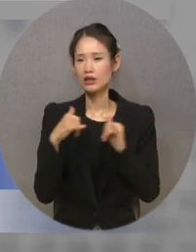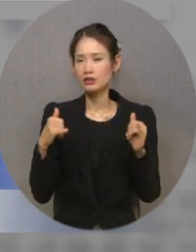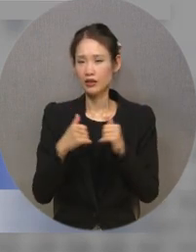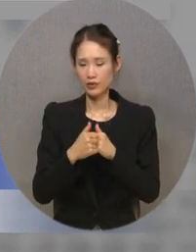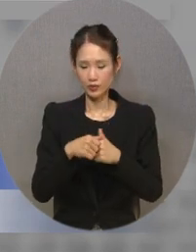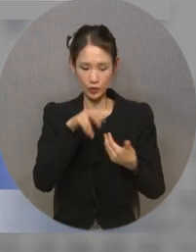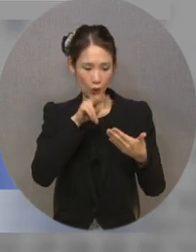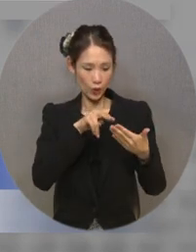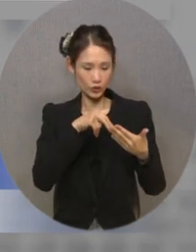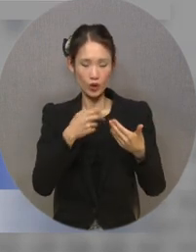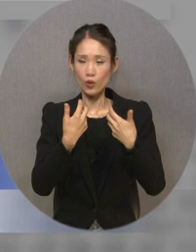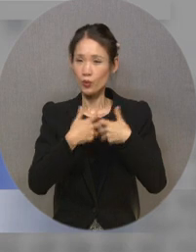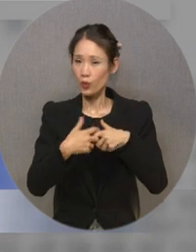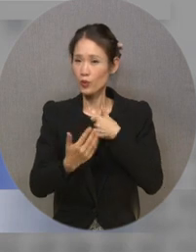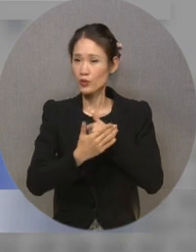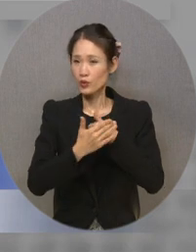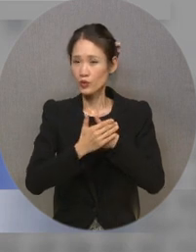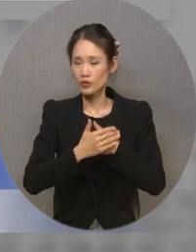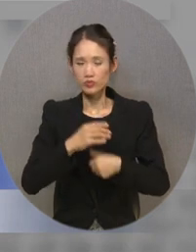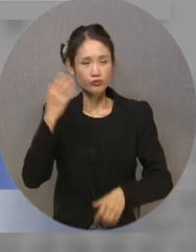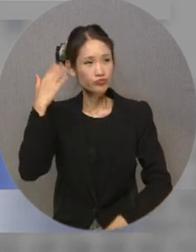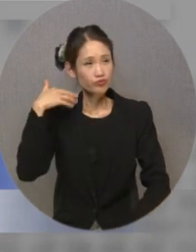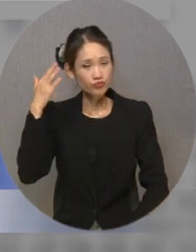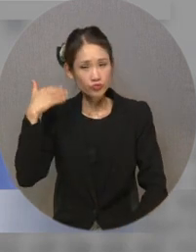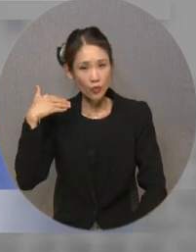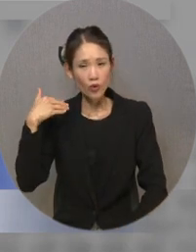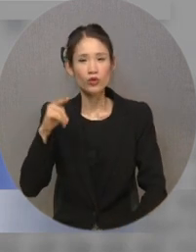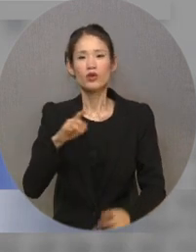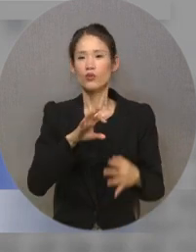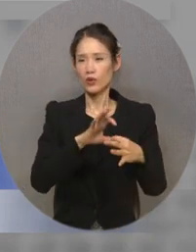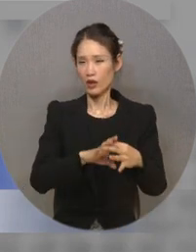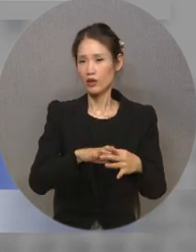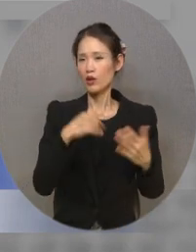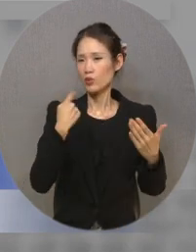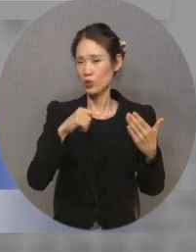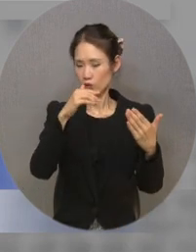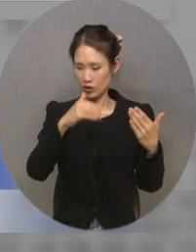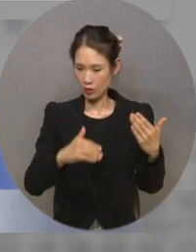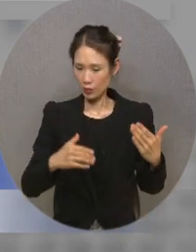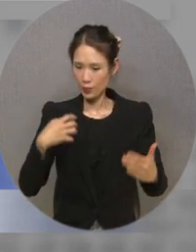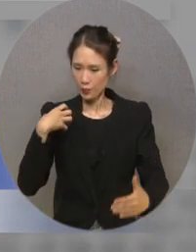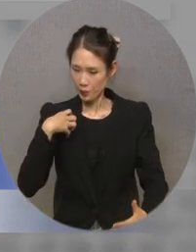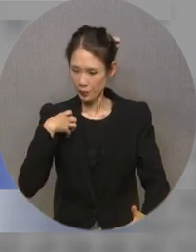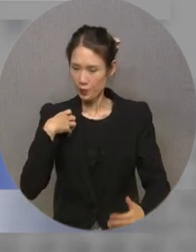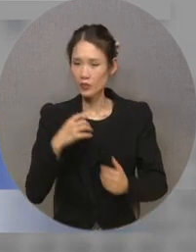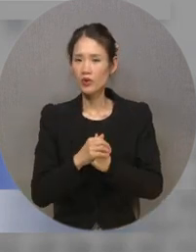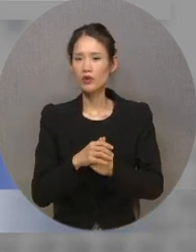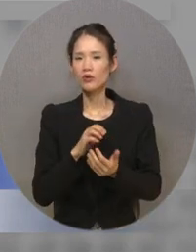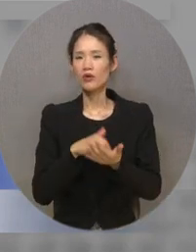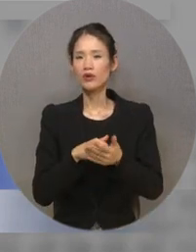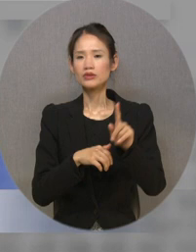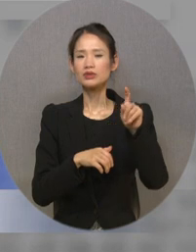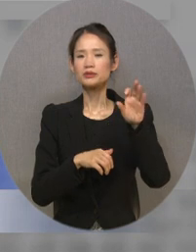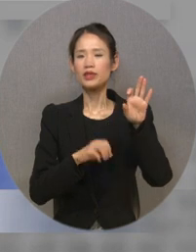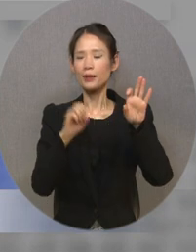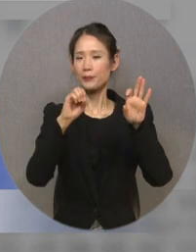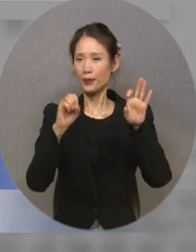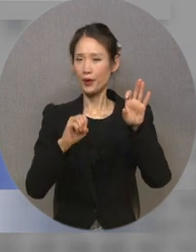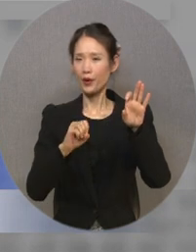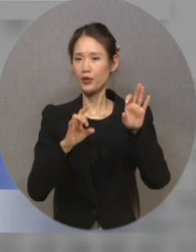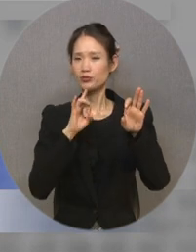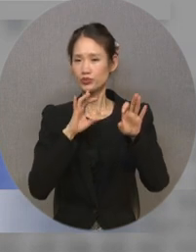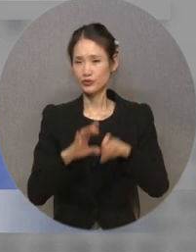보조기기에 대해 들어본 경험이 없었고 이와 관련된 교육을 받은 담당자는 14%에 불과했다는